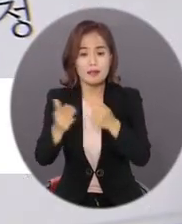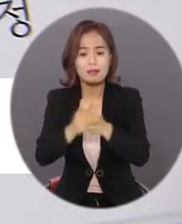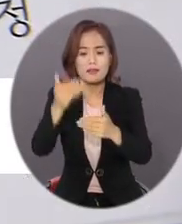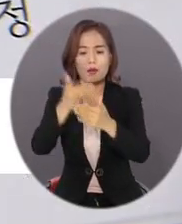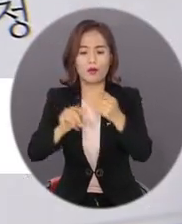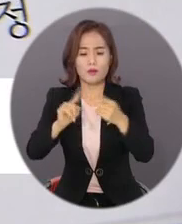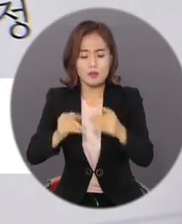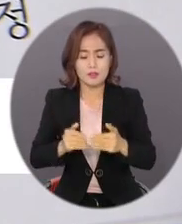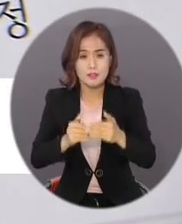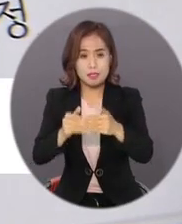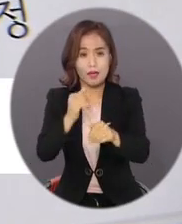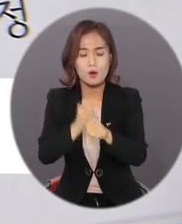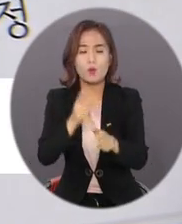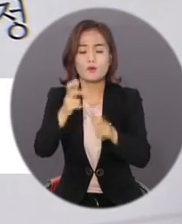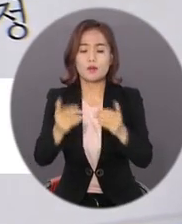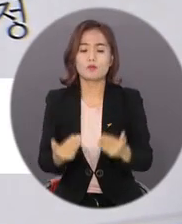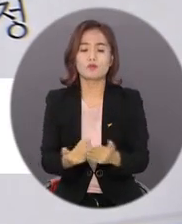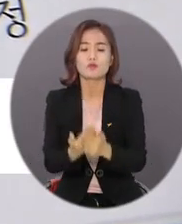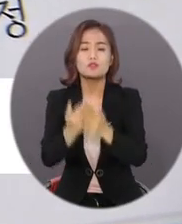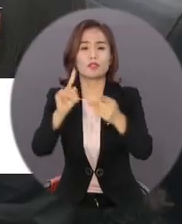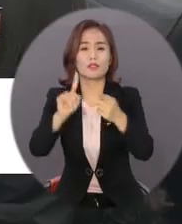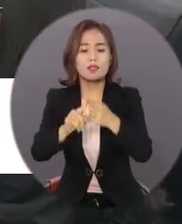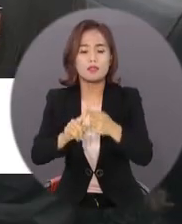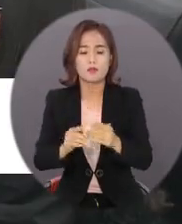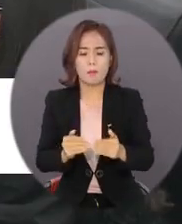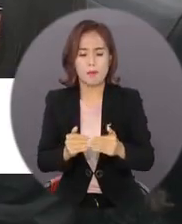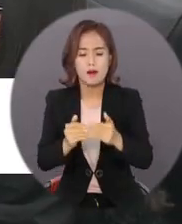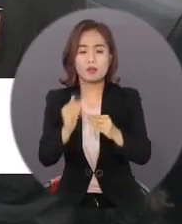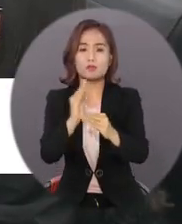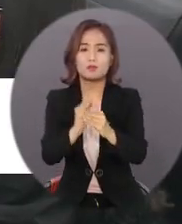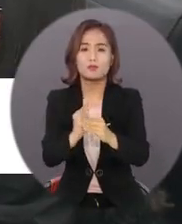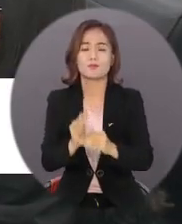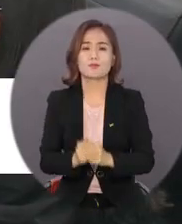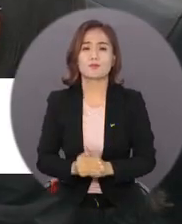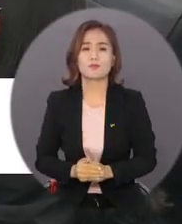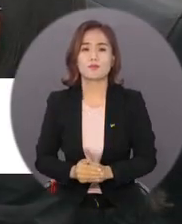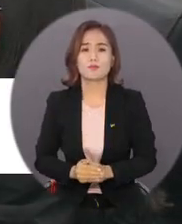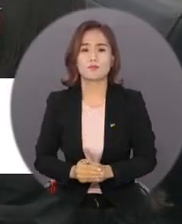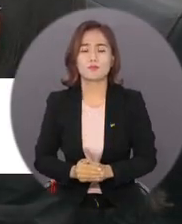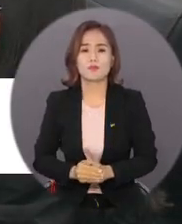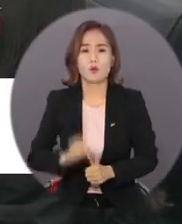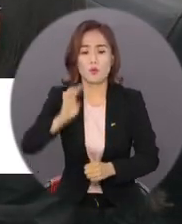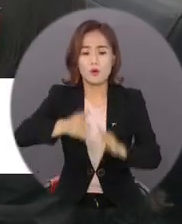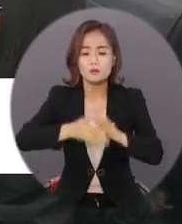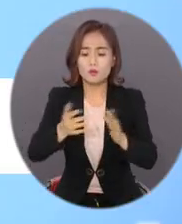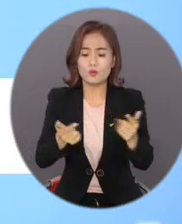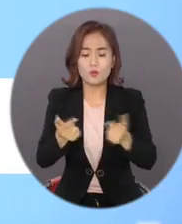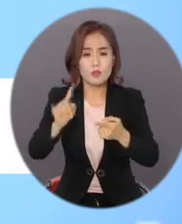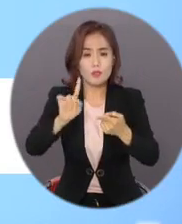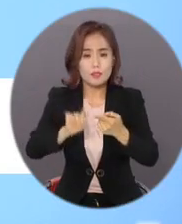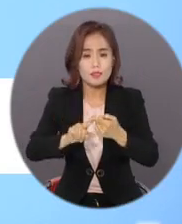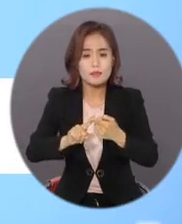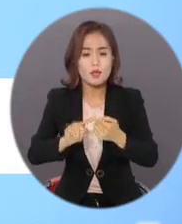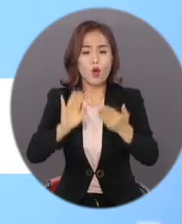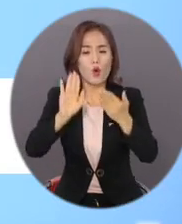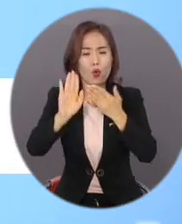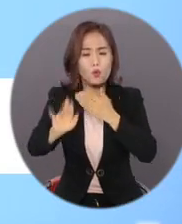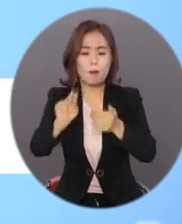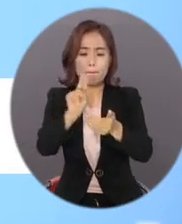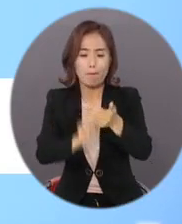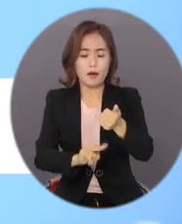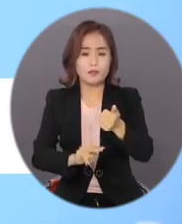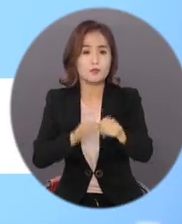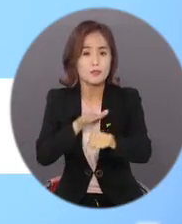심의들을 진행하는 등 사업 추진에 속도를 낼 계획이라고 밝혔습니다. 광주시 조정안은 후분양 방식으로